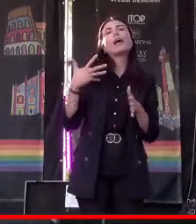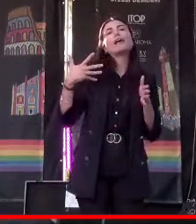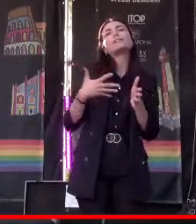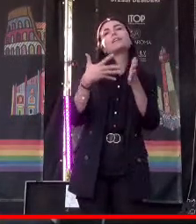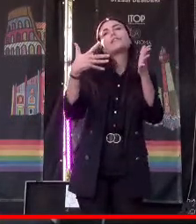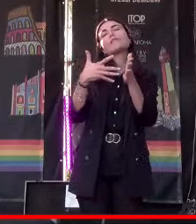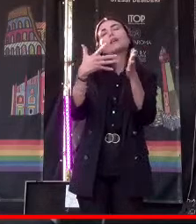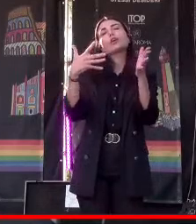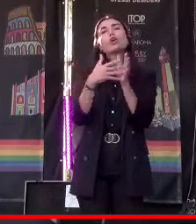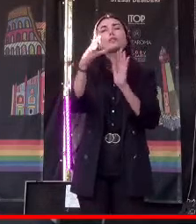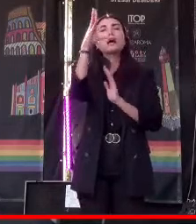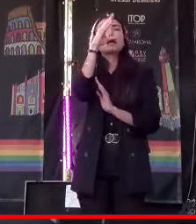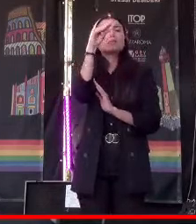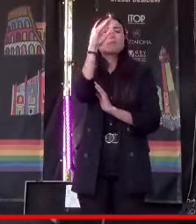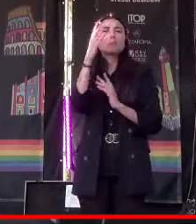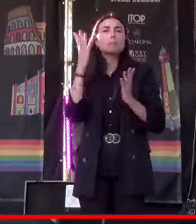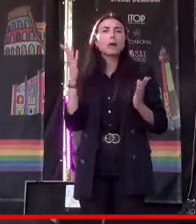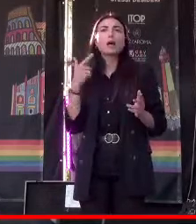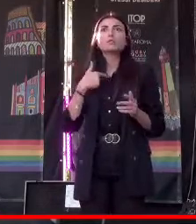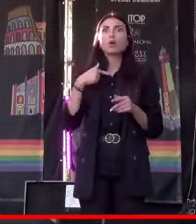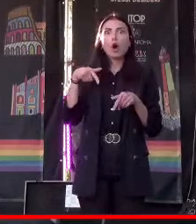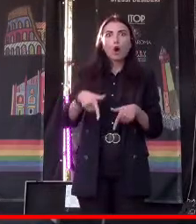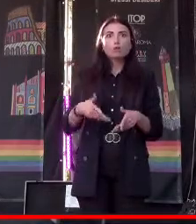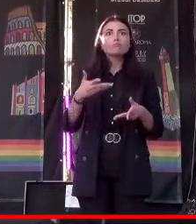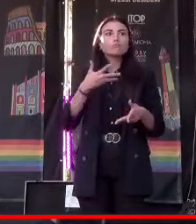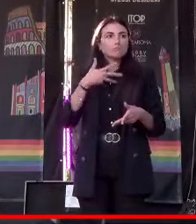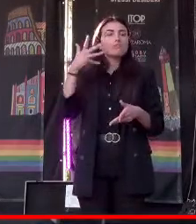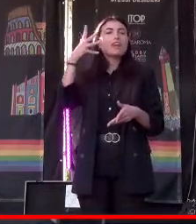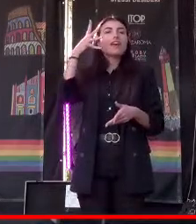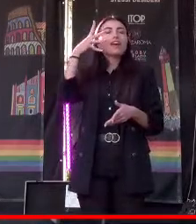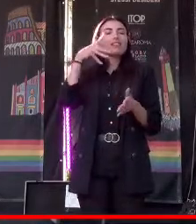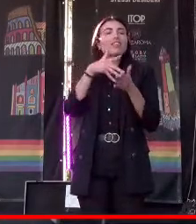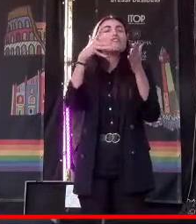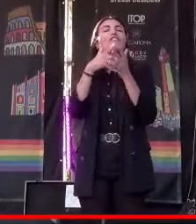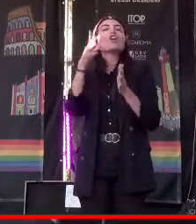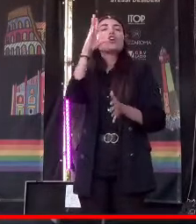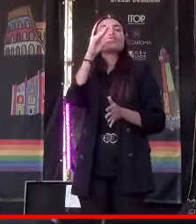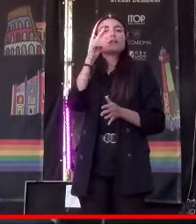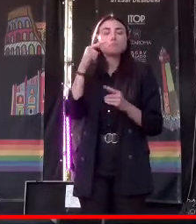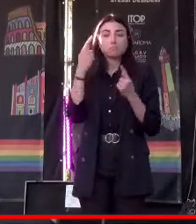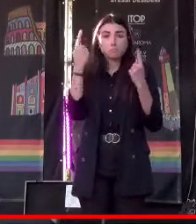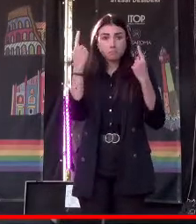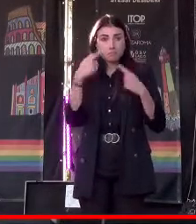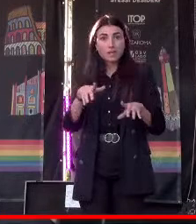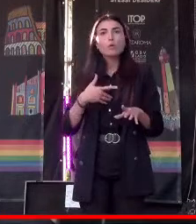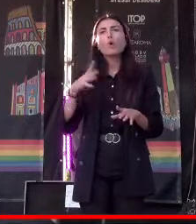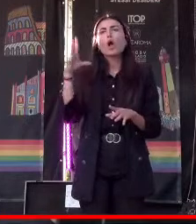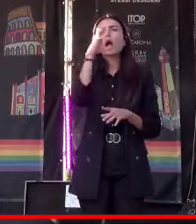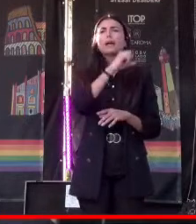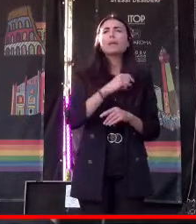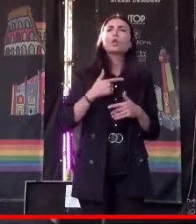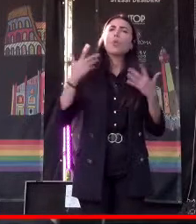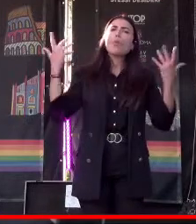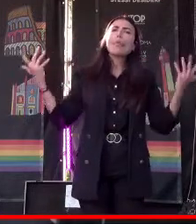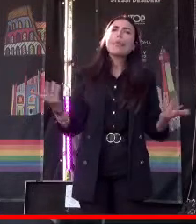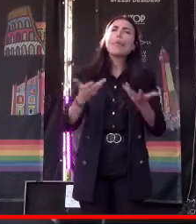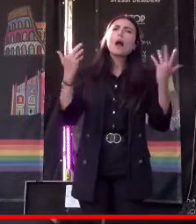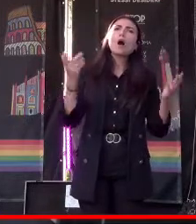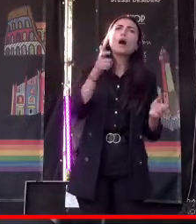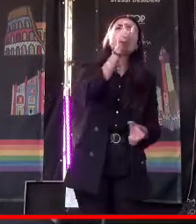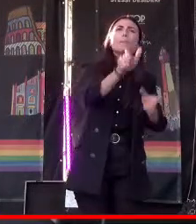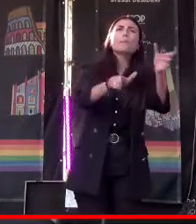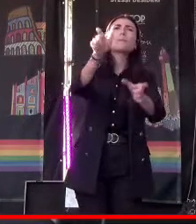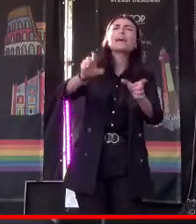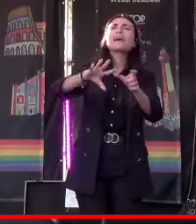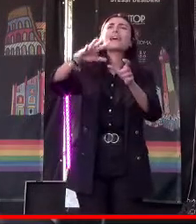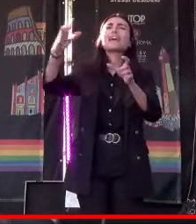quello ce l'ho avuto io oggi, molte a tentare di capire come si faceva, no? E questo fa capire come qualcosa che per magari altre persone è del